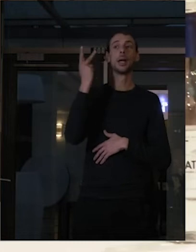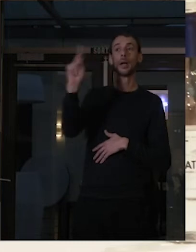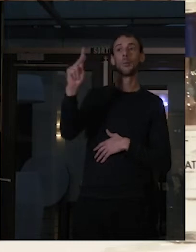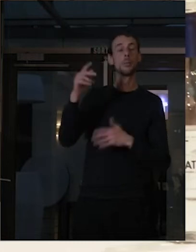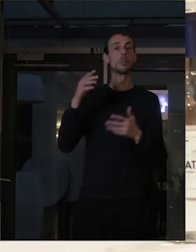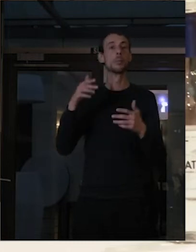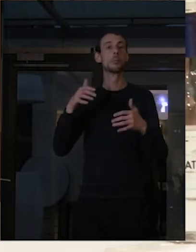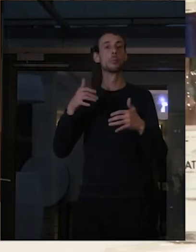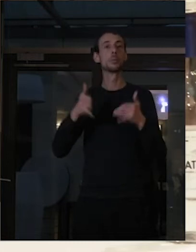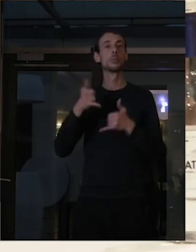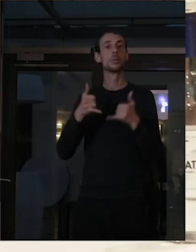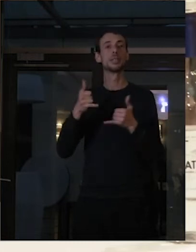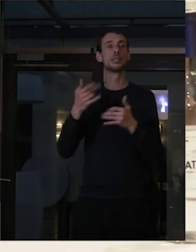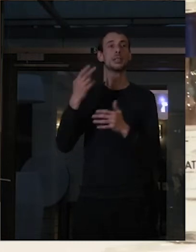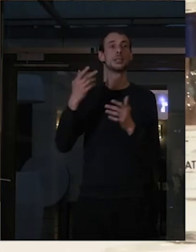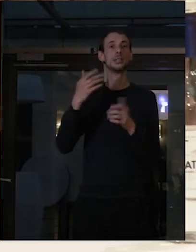des archives